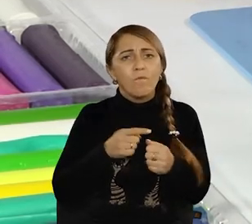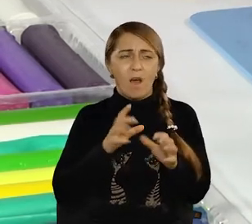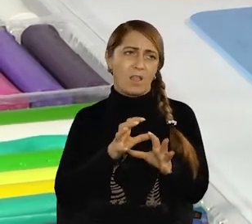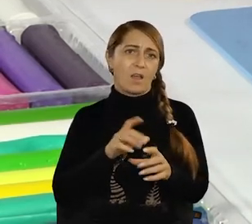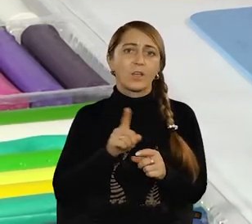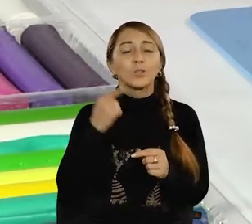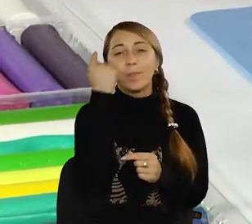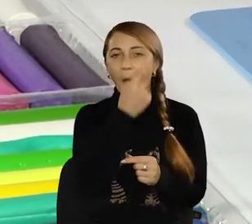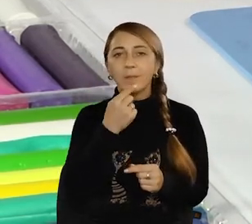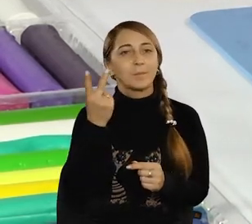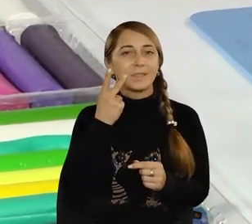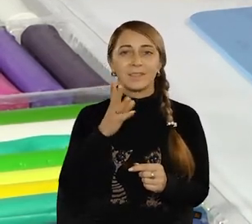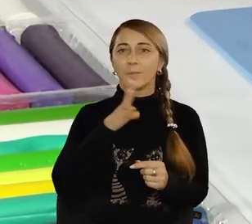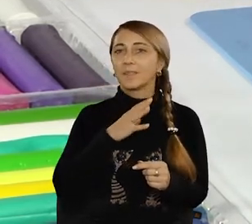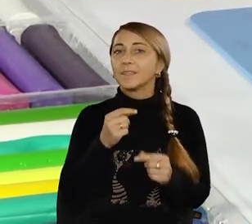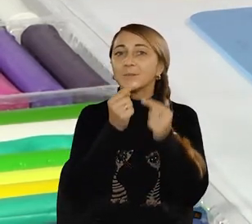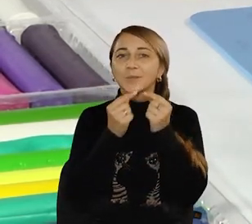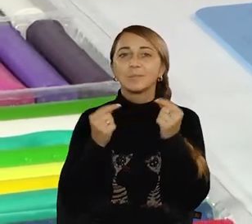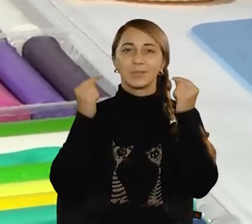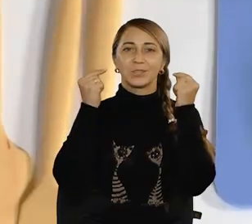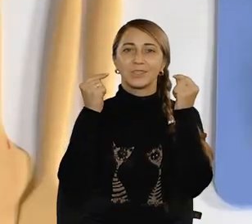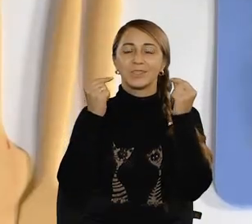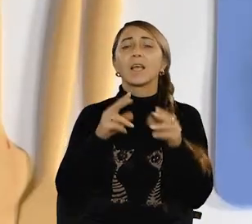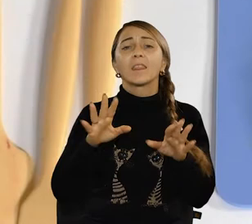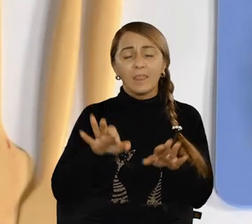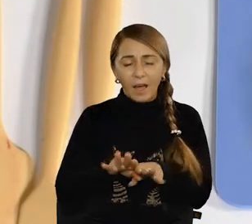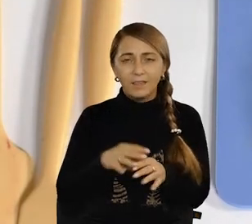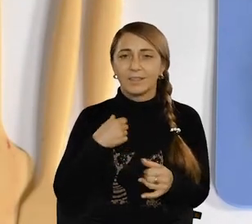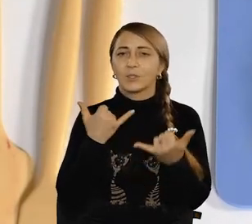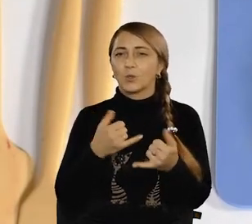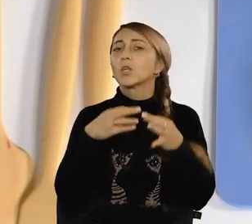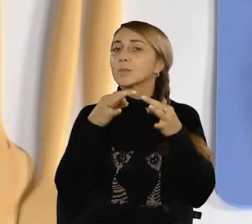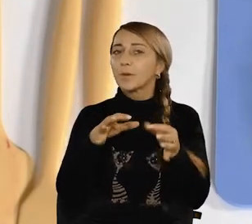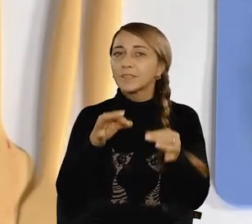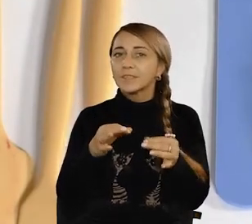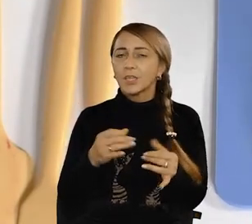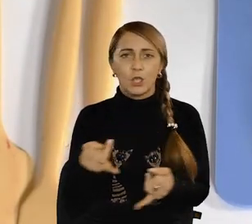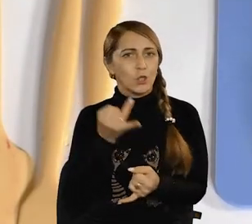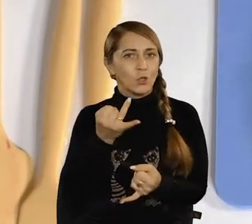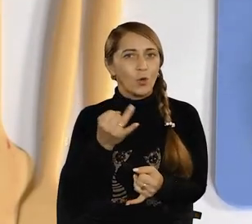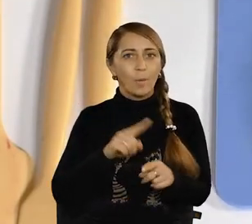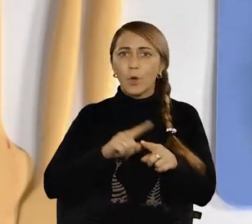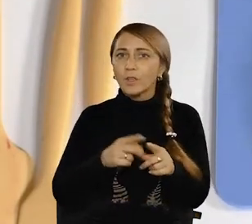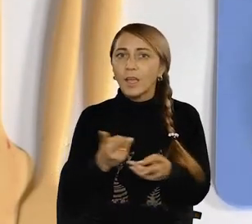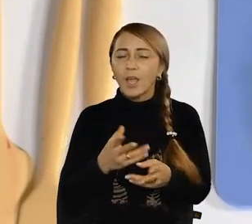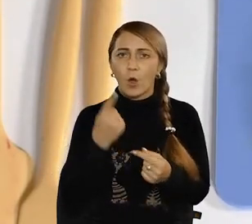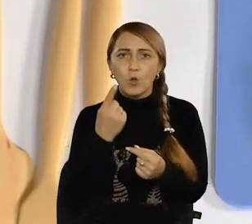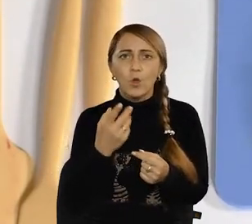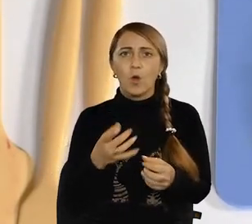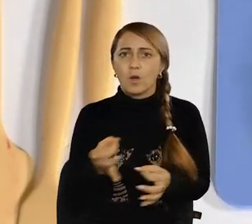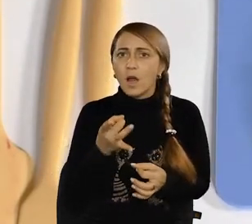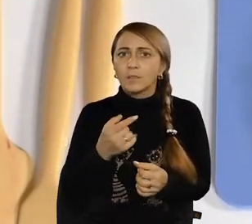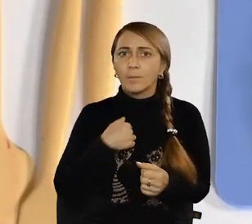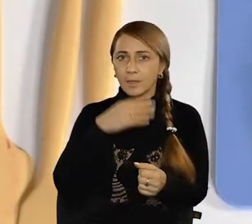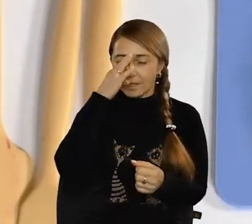щоб на обличчя постійно сяяли усмішки. Так, сьогодні я хочу розповісти історію про те, як одного разу